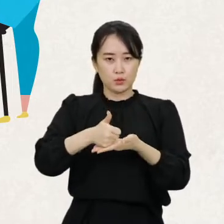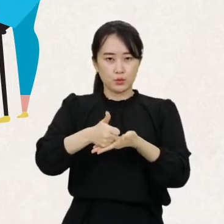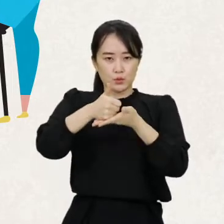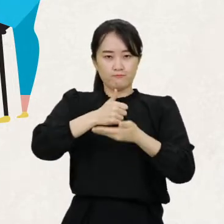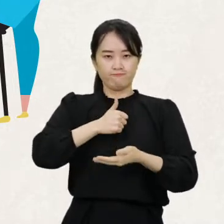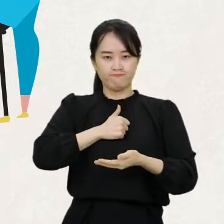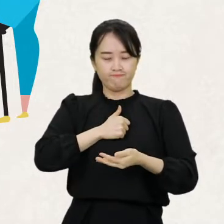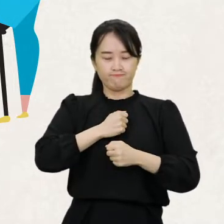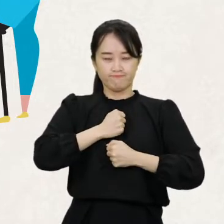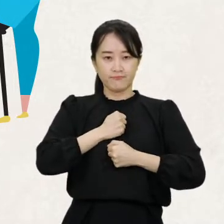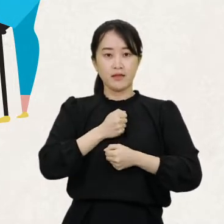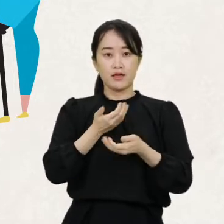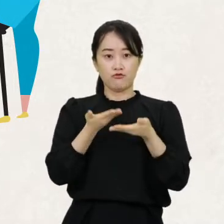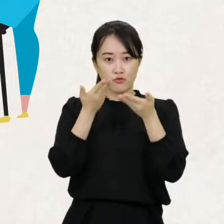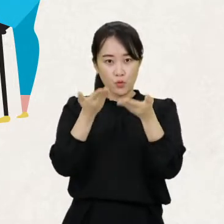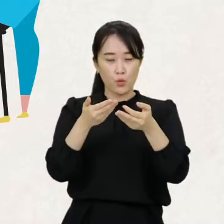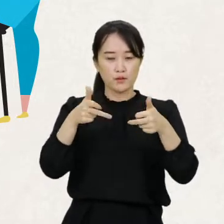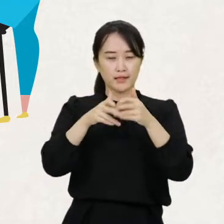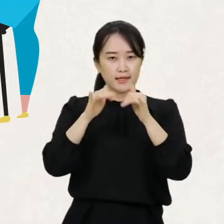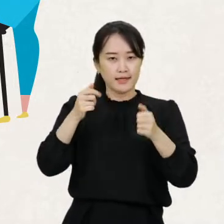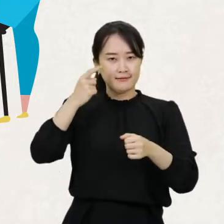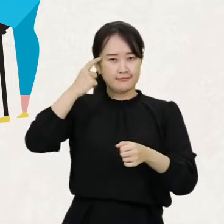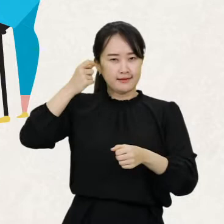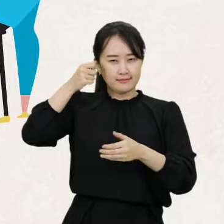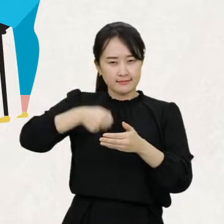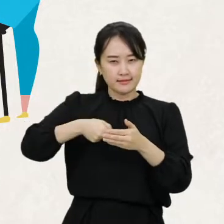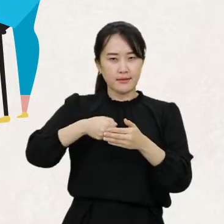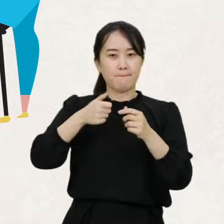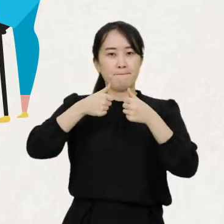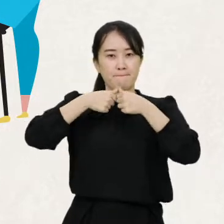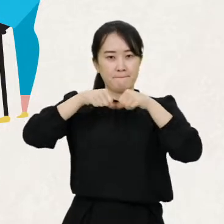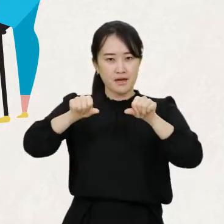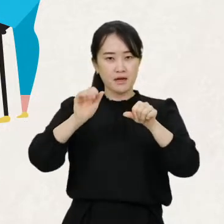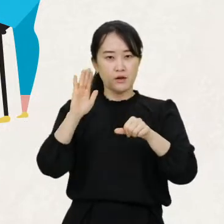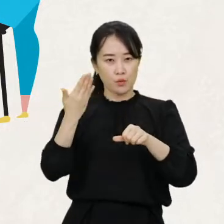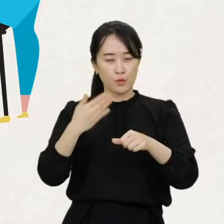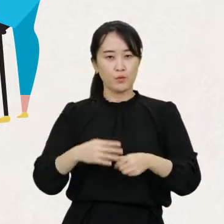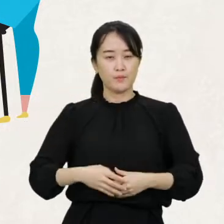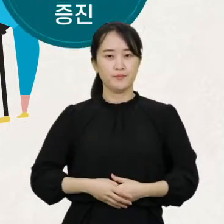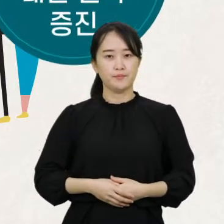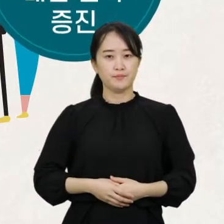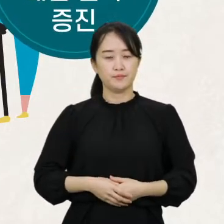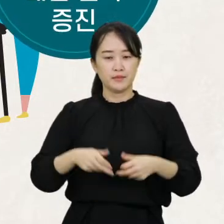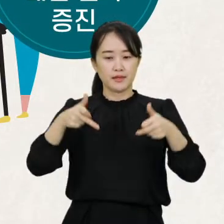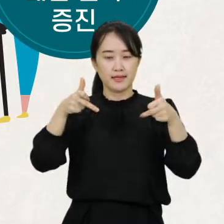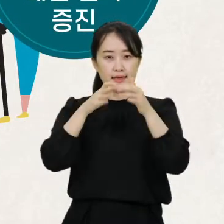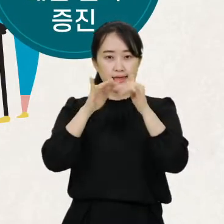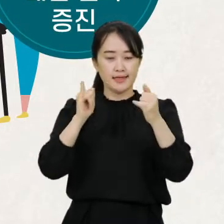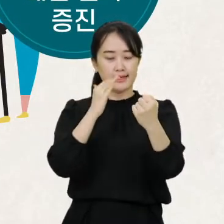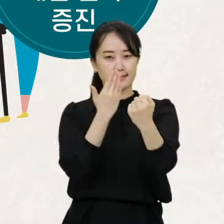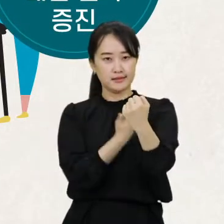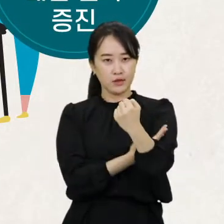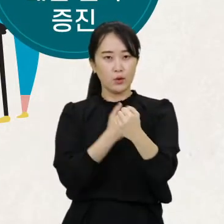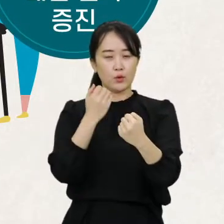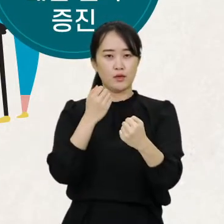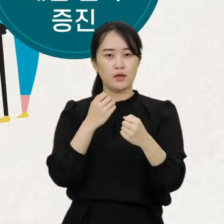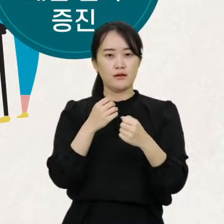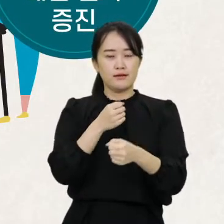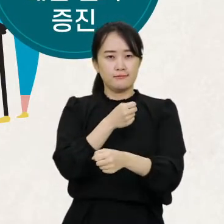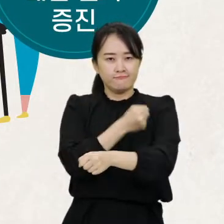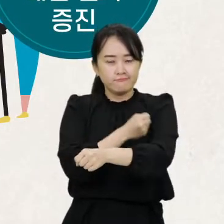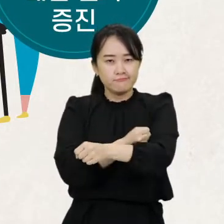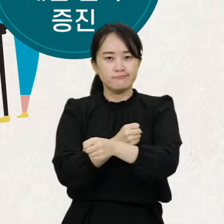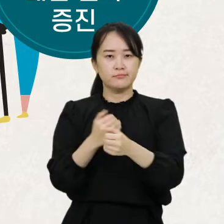존중하며 장애인에 대한 고정관념과 선입견을 근절해야 하고 장애인의 능력과 공헌에 대한